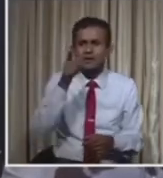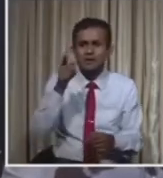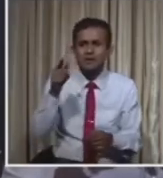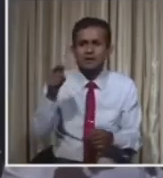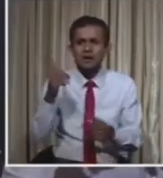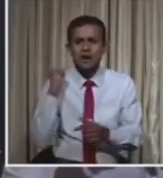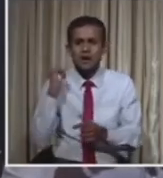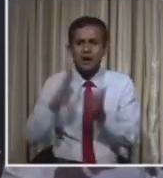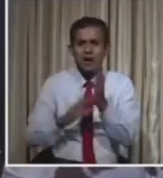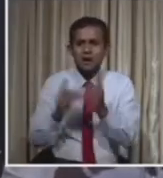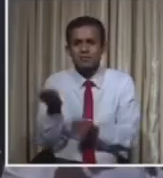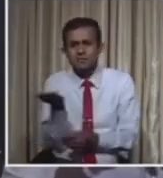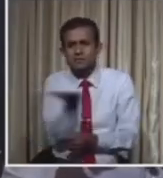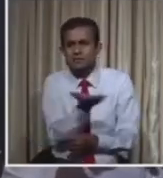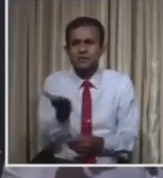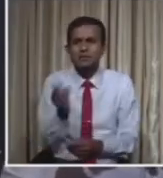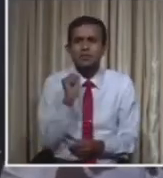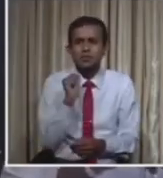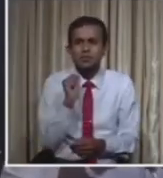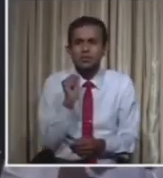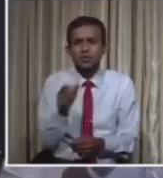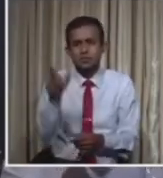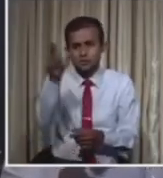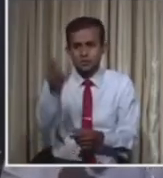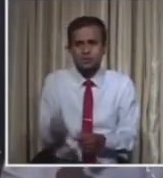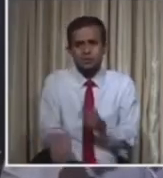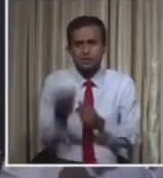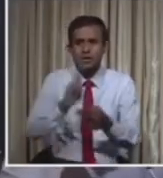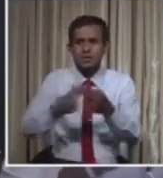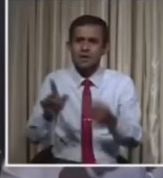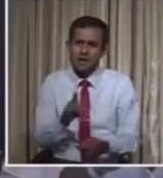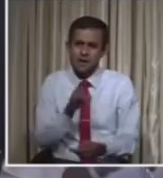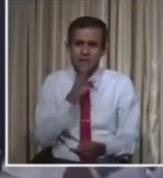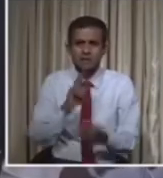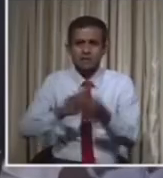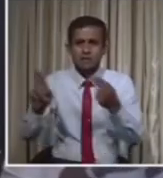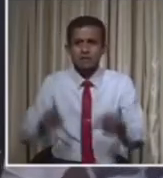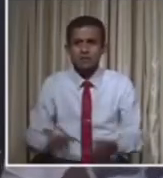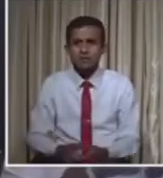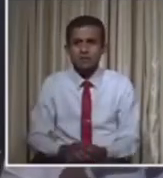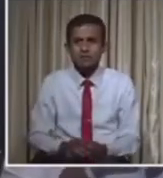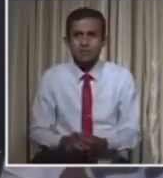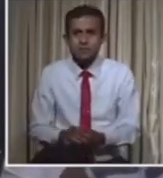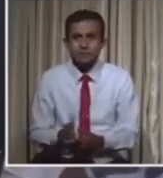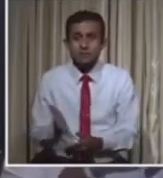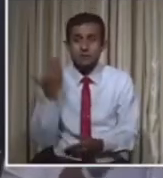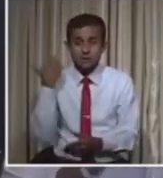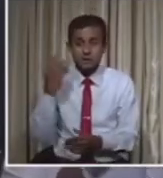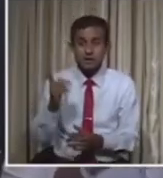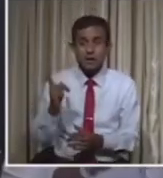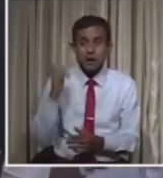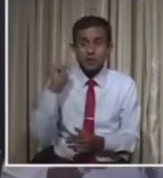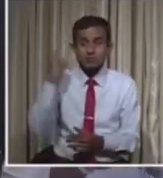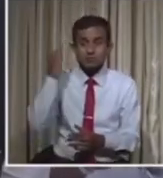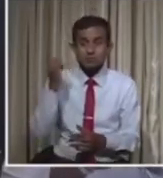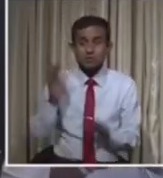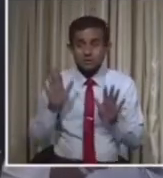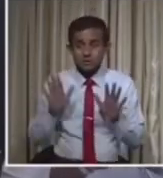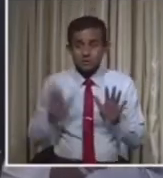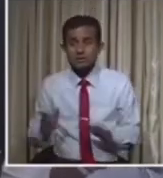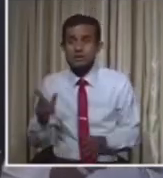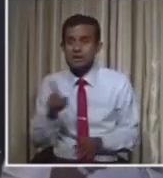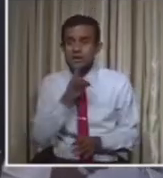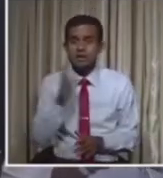ආරක්ෂක ඇමතිකම් ඉල්ලන්නේ තමුන්නාසෙ ඉල්ලන්න යන්න එපා ලැජ්ජ වෙන්න එපා මේක හිටපු අමුදාපතිවරයෙක් කියන්න මේ ඉන්න අරන් ලැජ්ජ